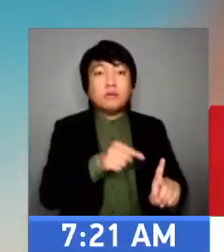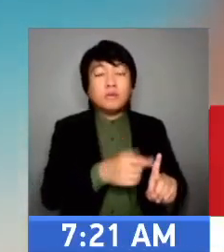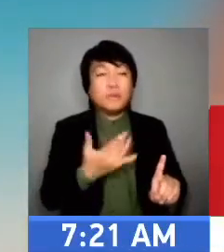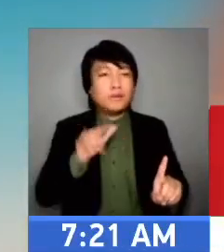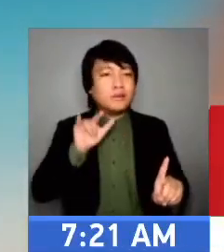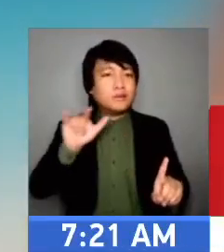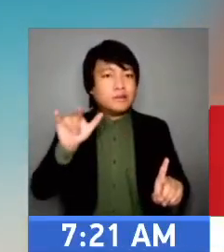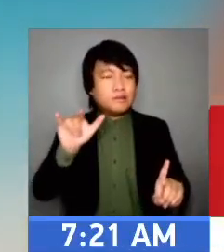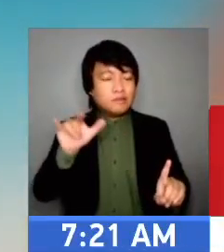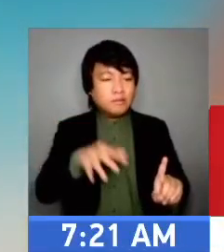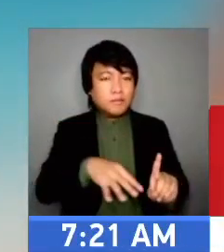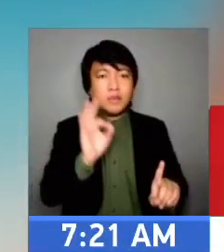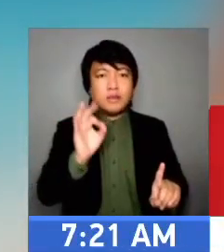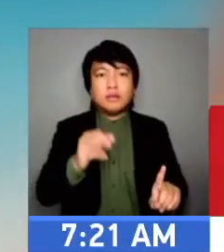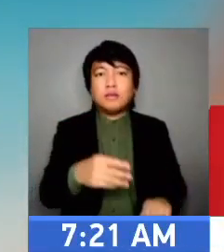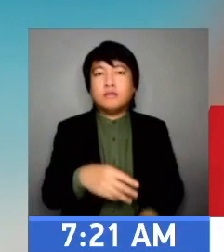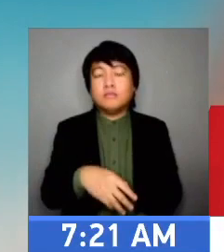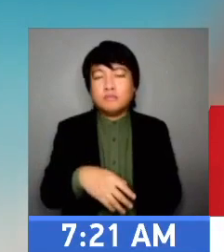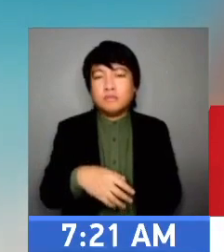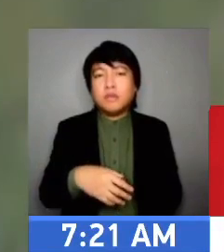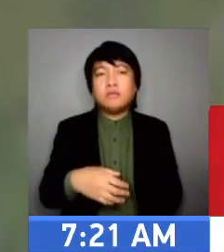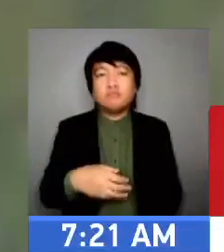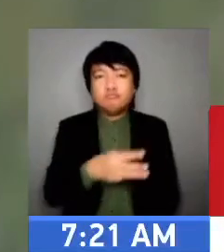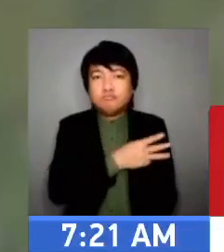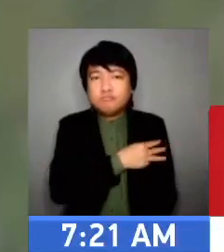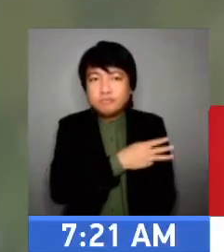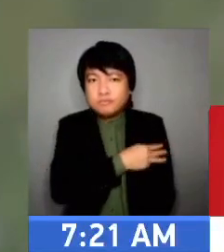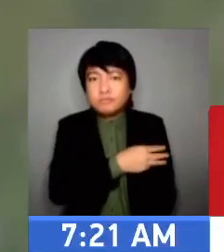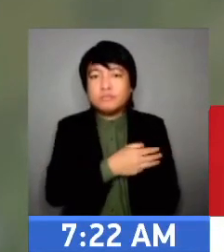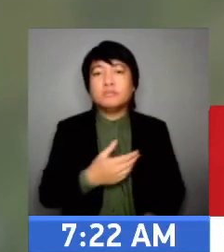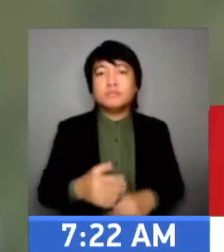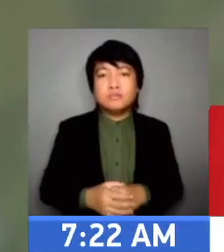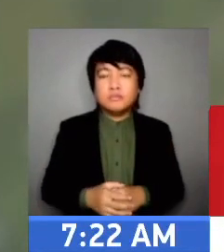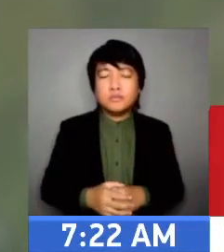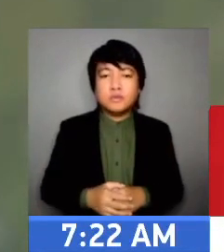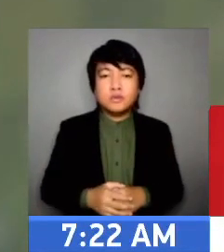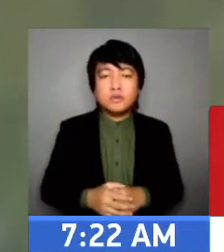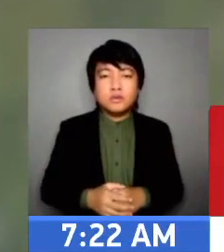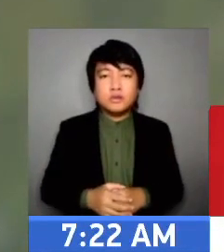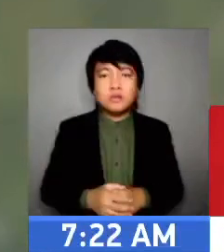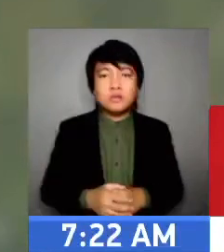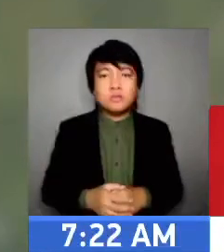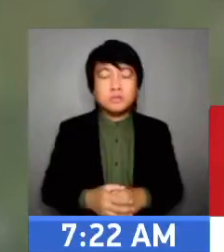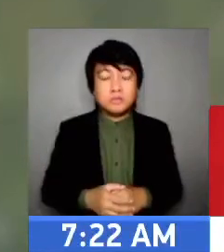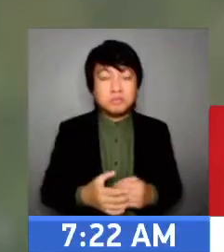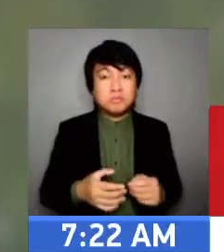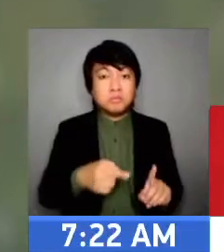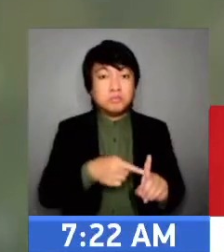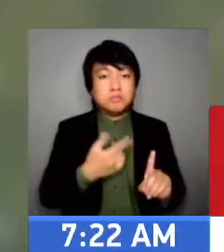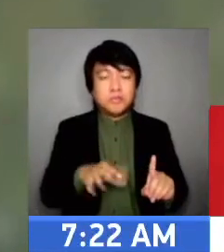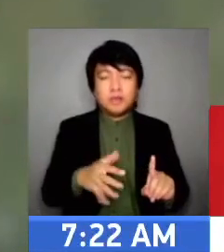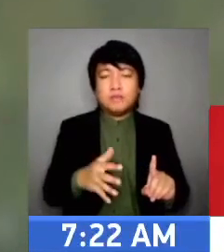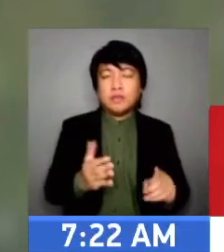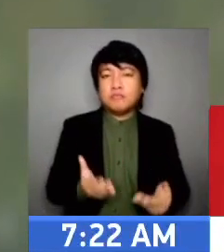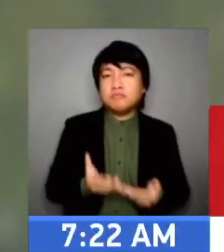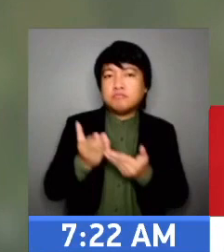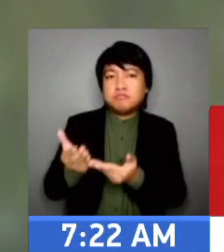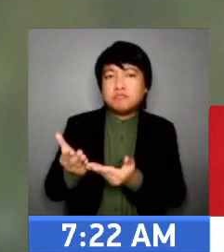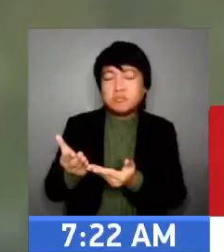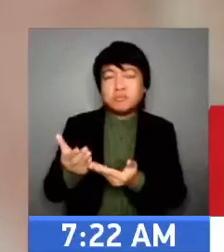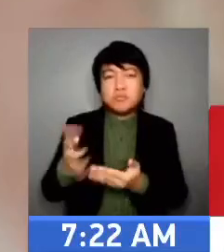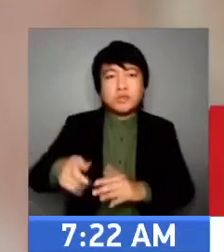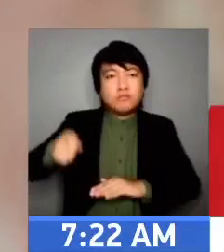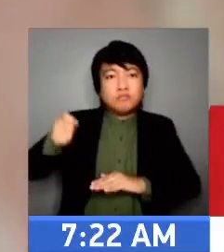at iba pang paraphernalia. Nakapagpiansa agad ang supermodel. Humarap siya sa korte at naghain ng guilty plea. Nagbayad din siya ng